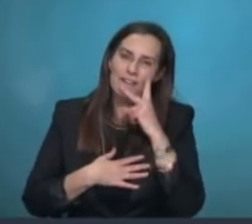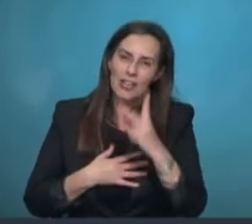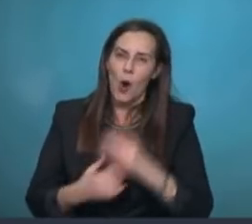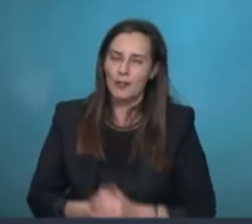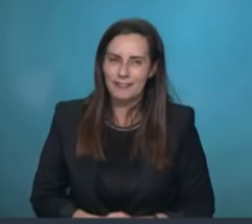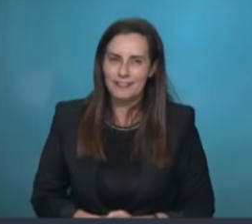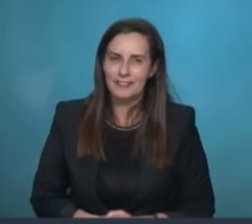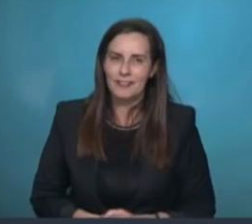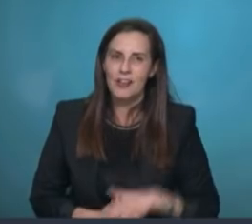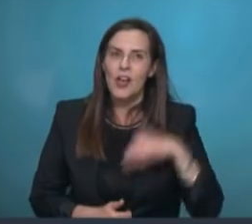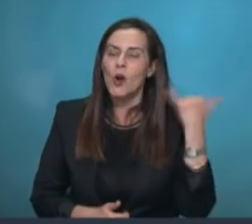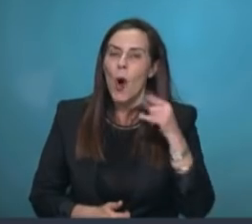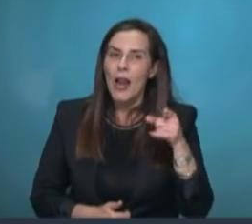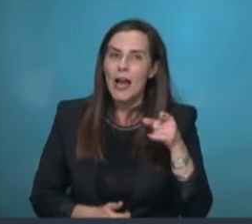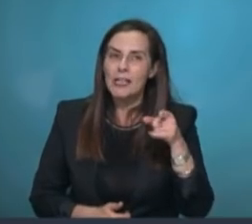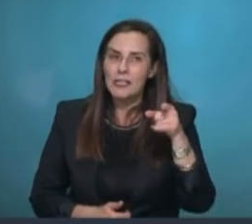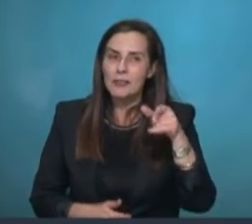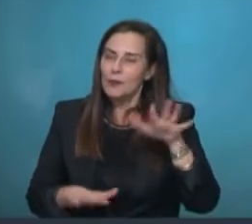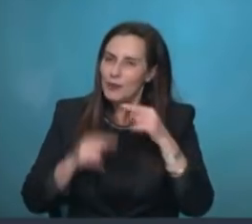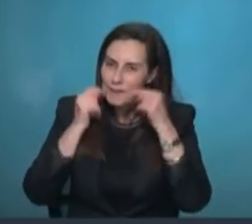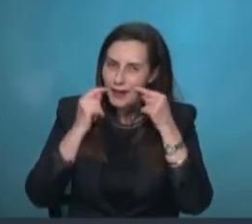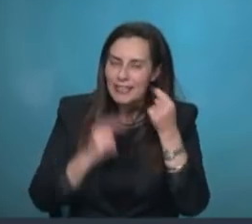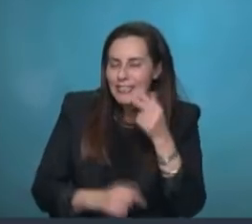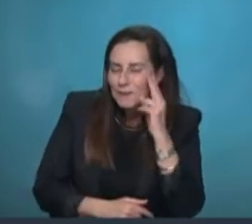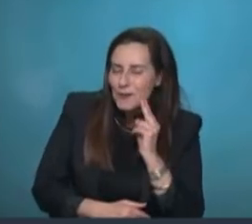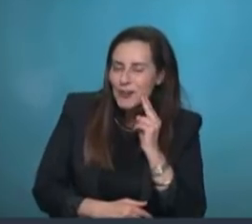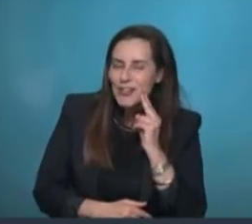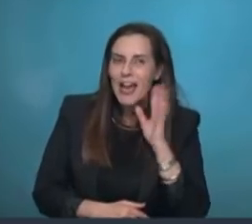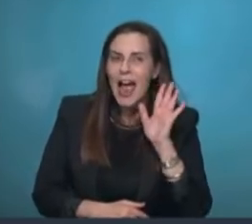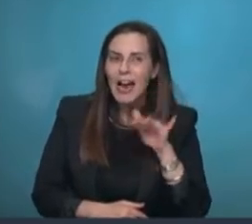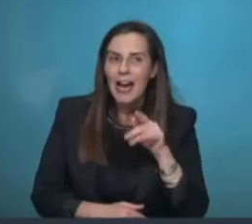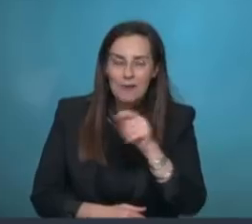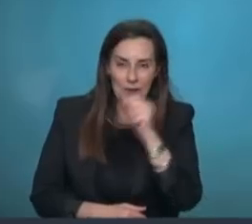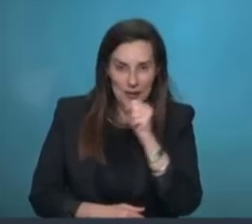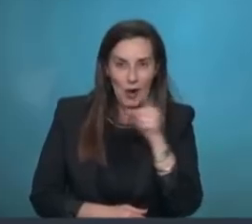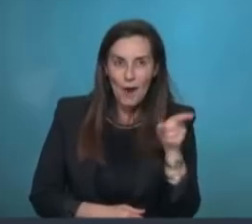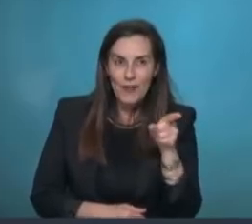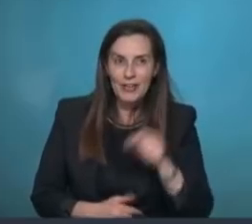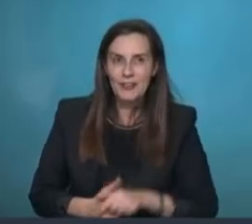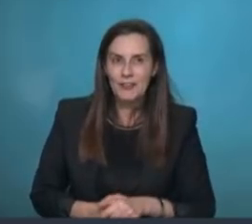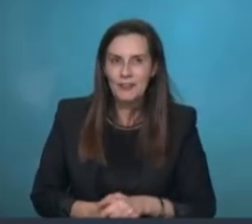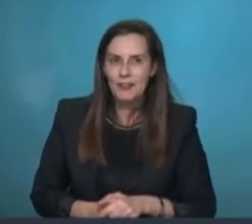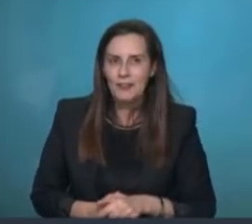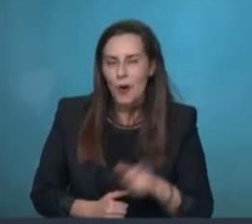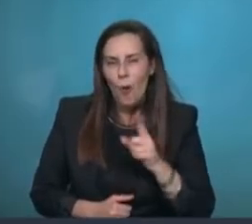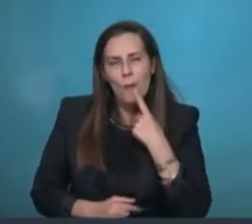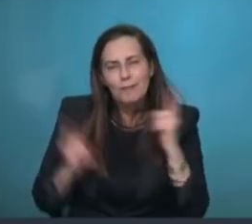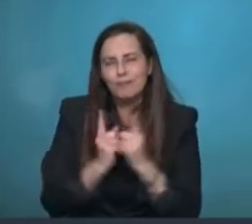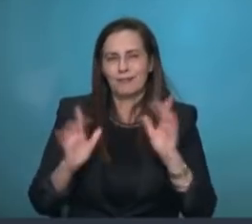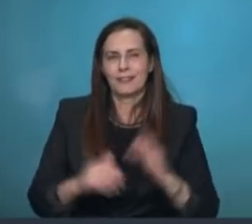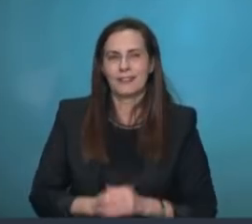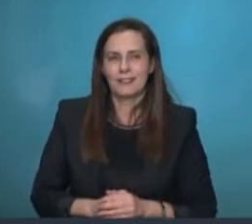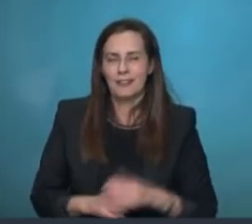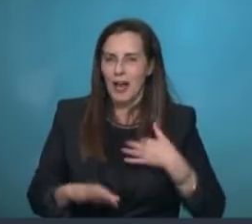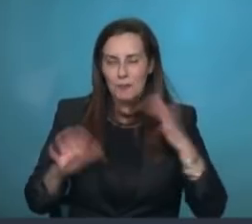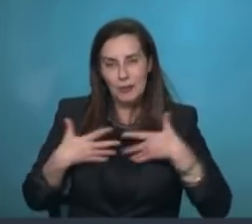הזמן הזה יושב הרדל מחוייך, מעט מבויש, וגם כשהמיקרופון עובר לידיים שלו, הוא לא מרבה במילים. I am really excited to